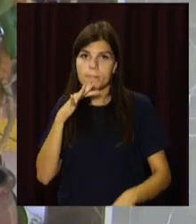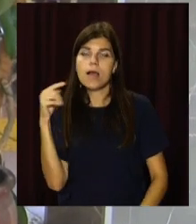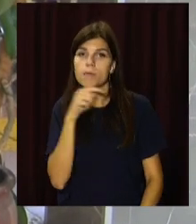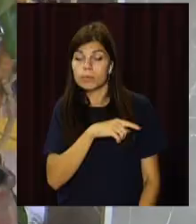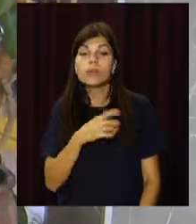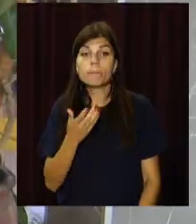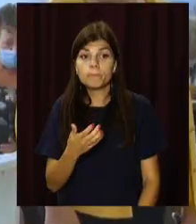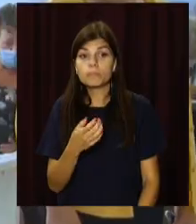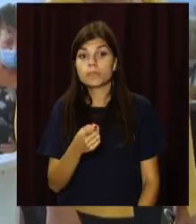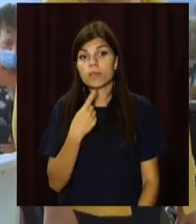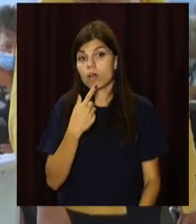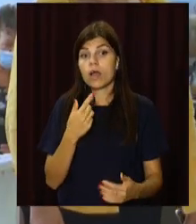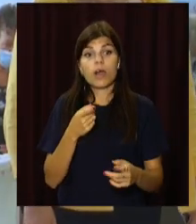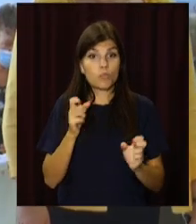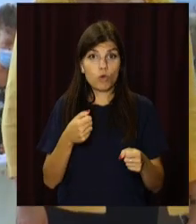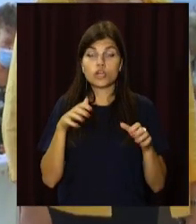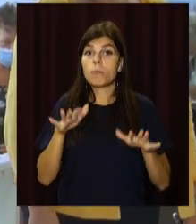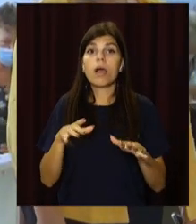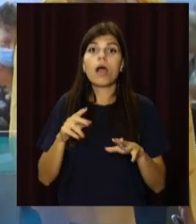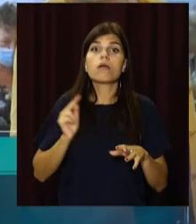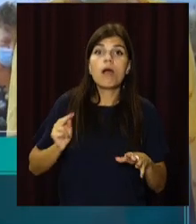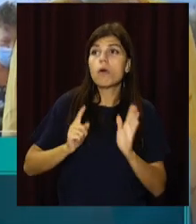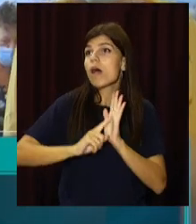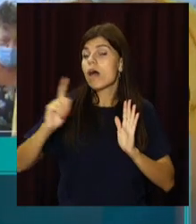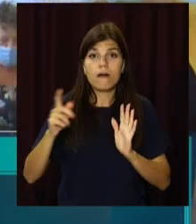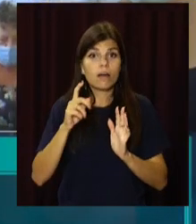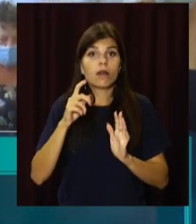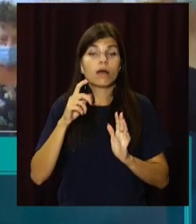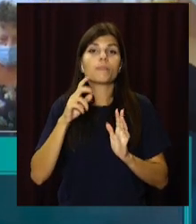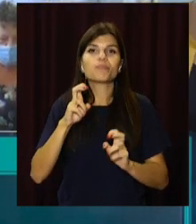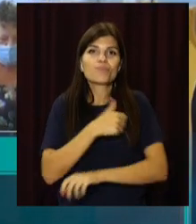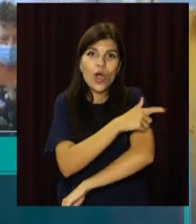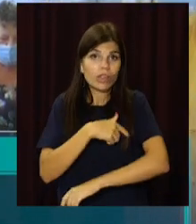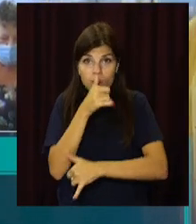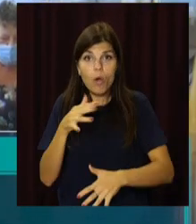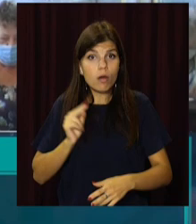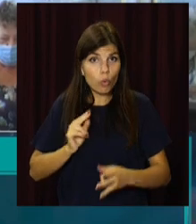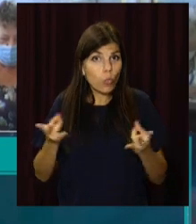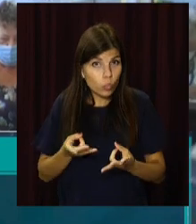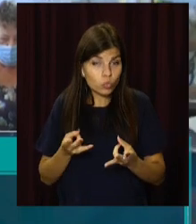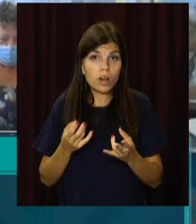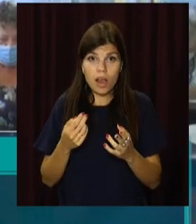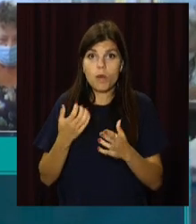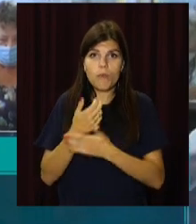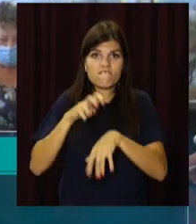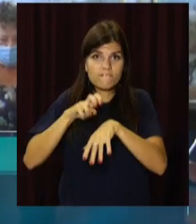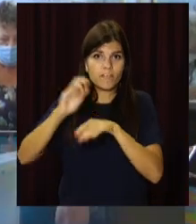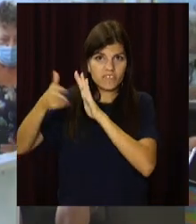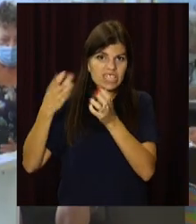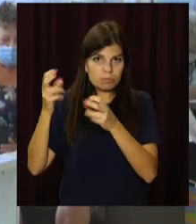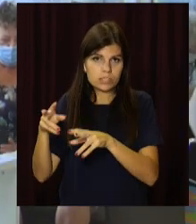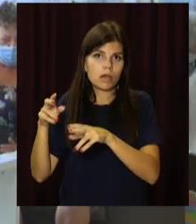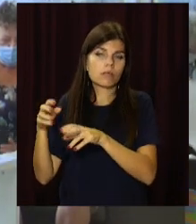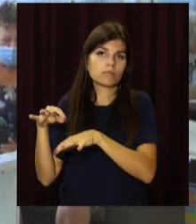не без відриву від робочого процесу ми зробили таке добре діло. І далі продовжуємо працювати вже убезпечені, скажімо